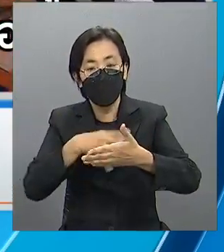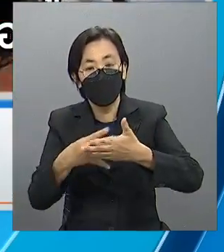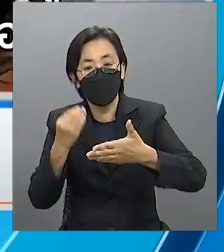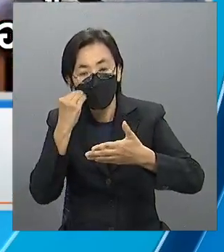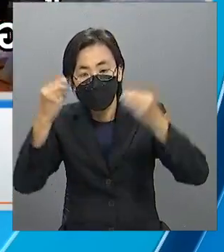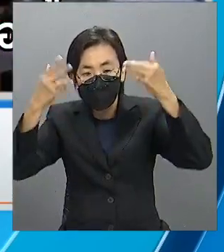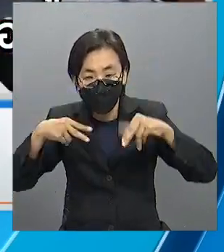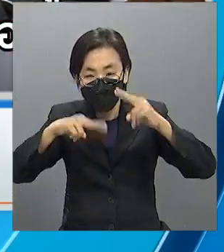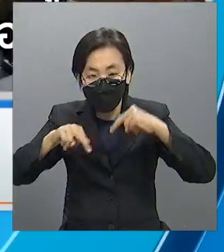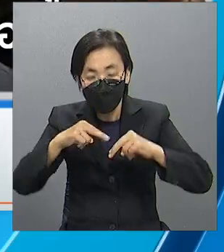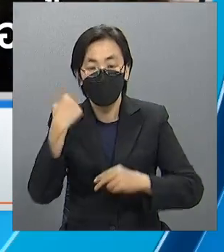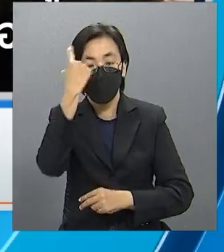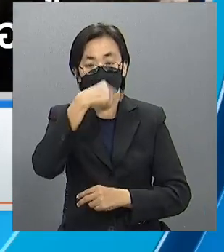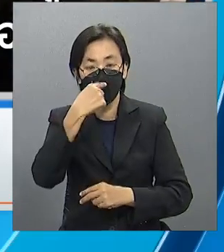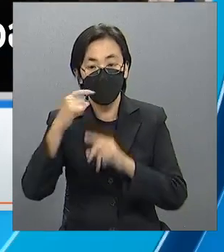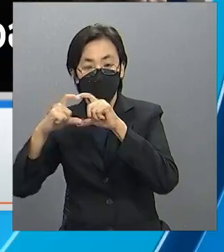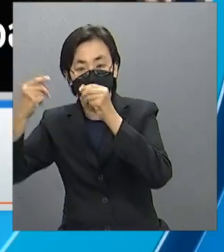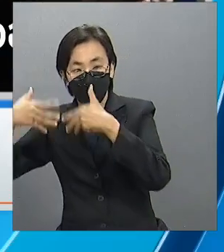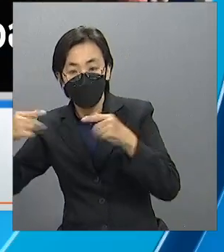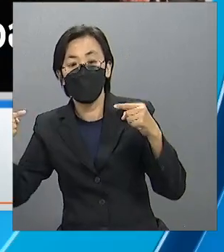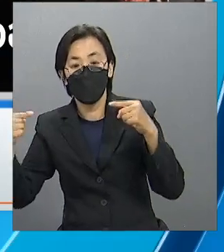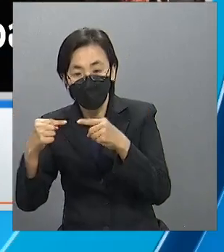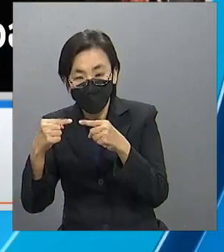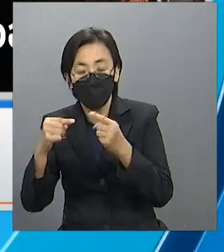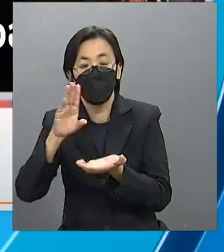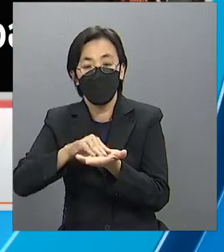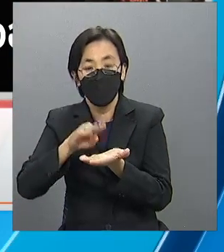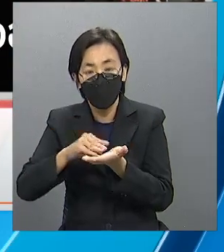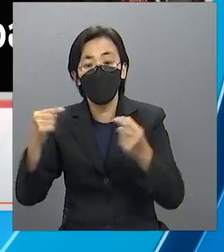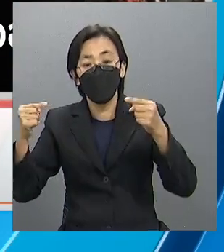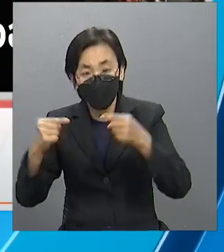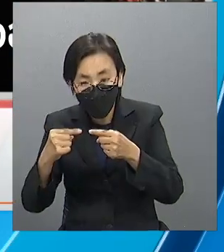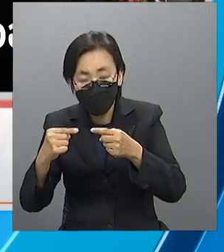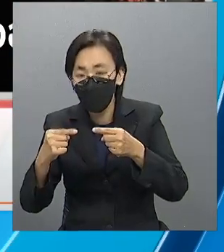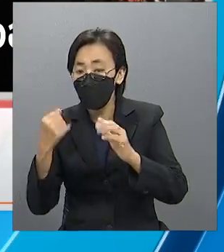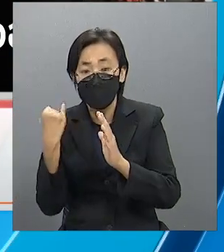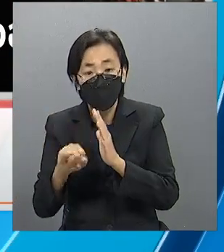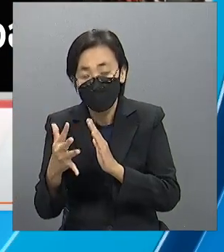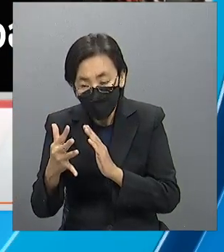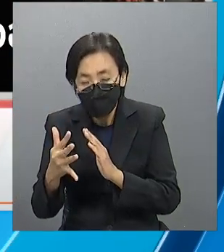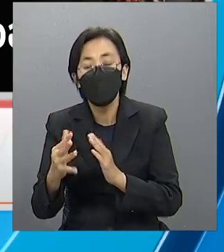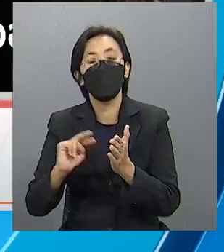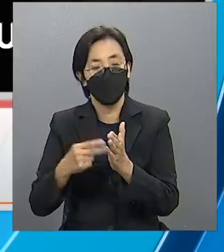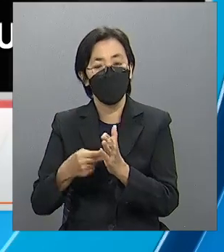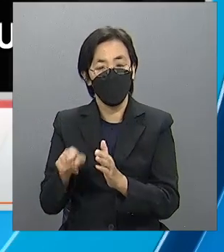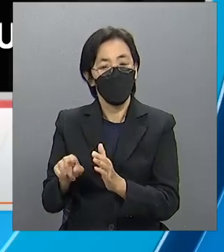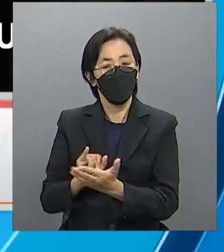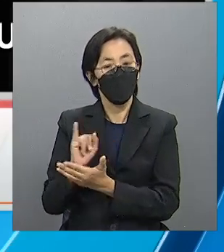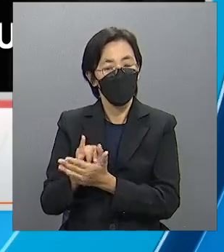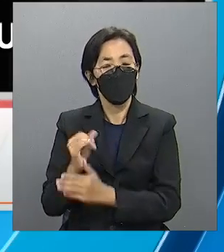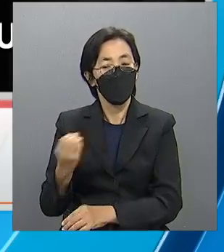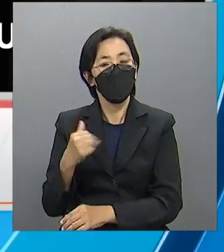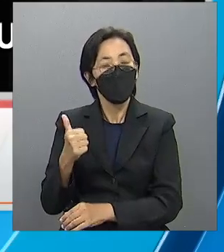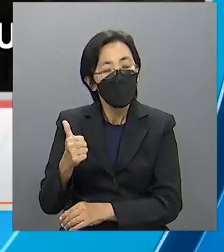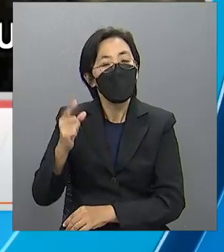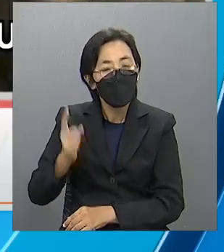หน้ากับบประชัชตรงกัน dank ไม่ผิภาคอมถือว่าเจ้าของละเป็ผู้แจ้ง มตวตนจิ ๆ จ ต